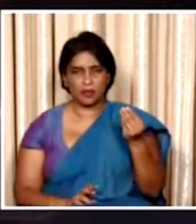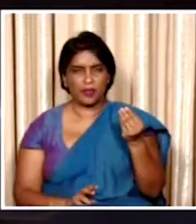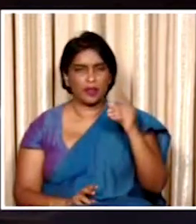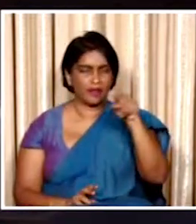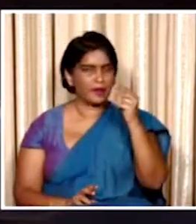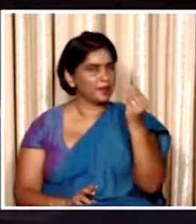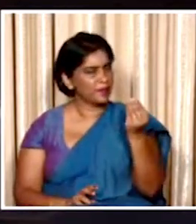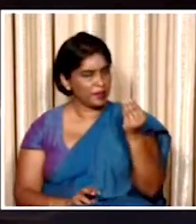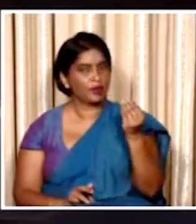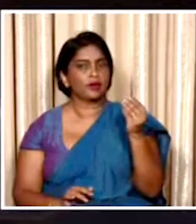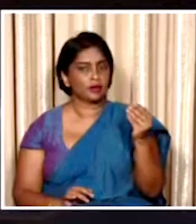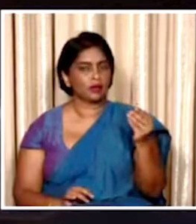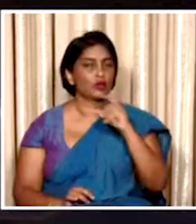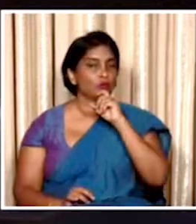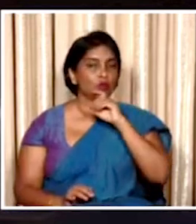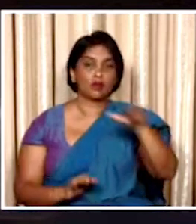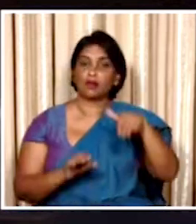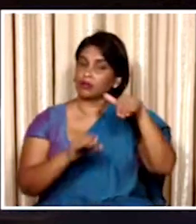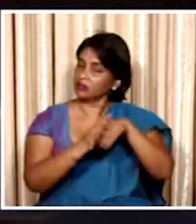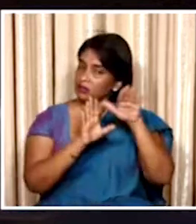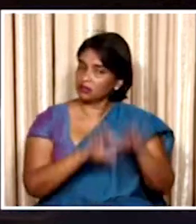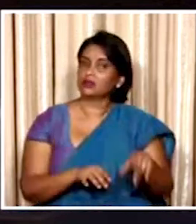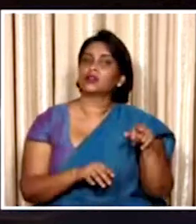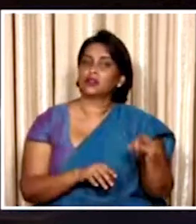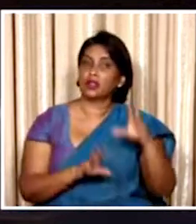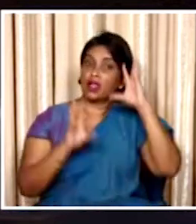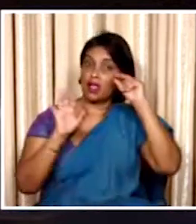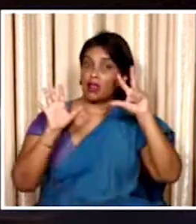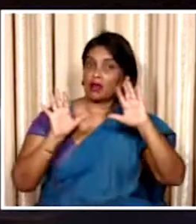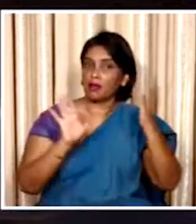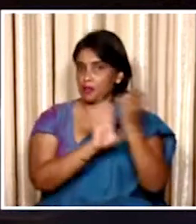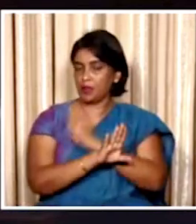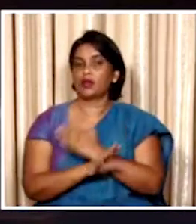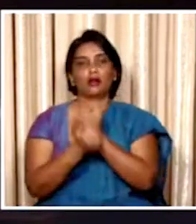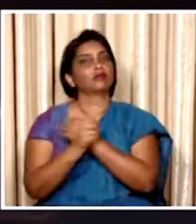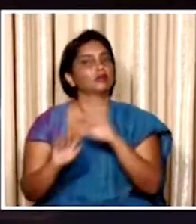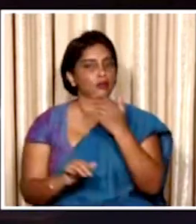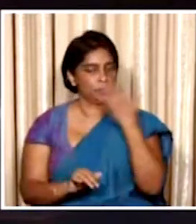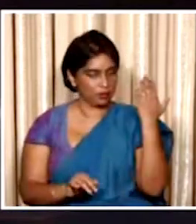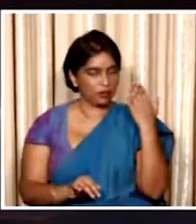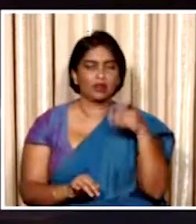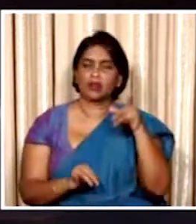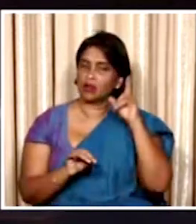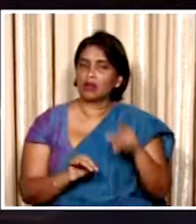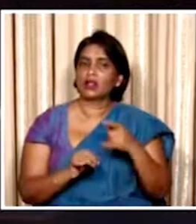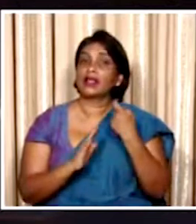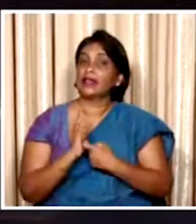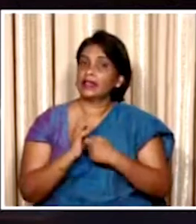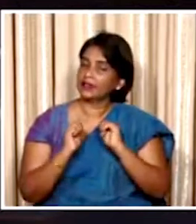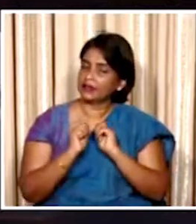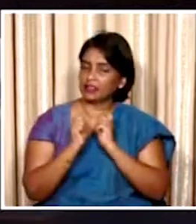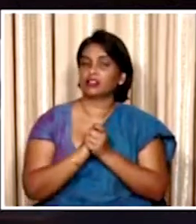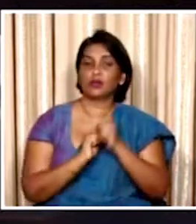වැරද්දක් සම්බන්ධයෙන් ඒ අධිකරණ භූමිය තුළ රඳවාගෙන රාත්‍රී 8ට කලින් නිදහස් කරන්න පුළුවන් කියලා. එහෙමනම් ඒ නීතිය වෙනස් කරන්න.